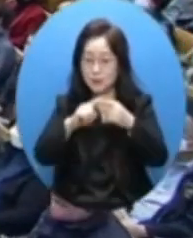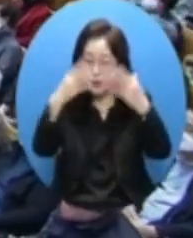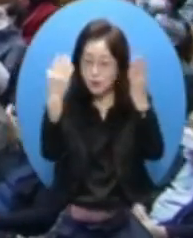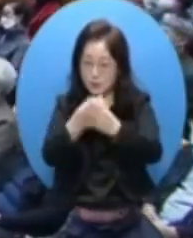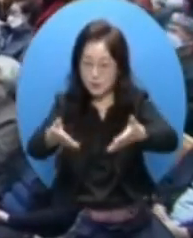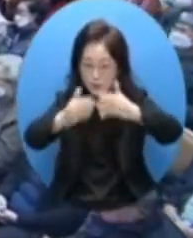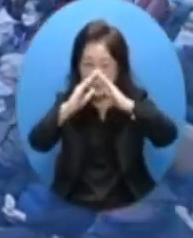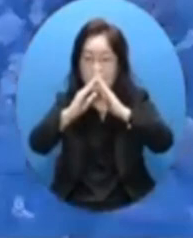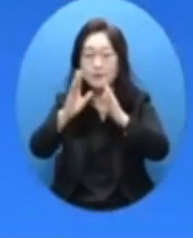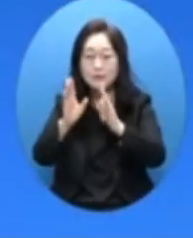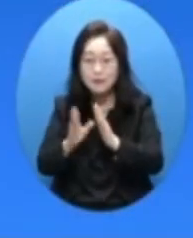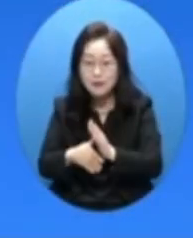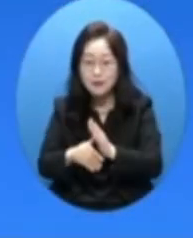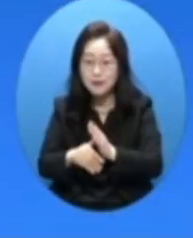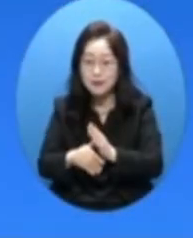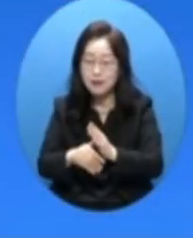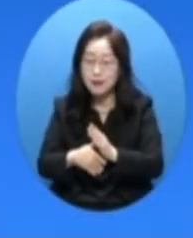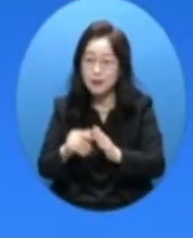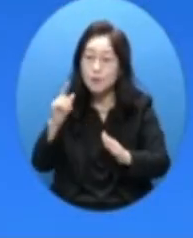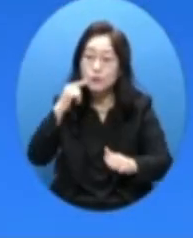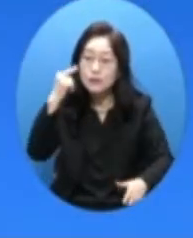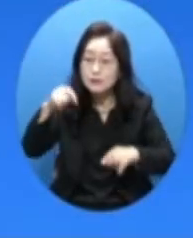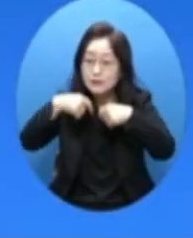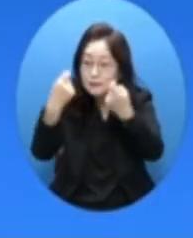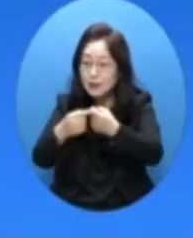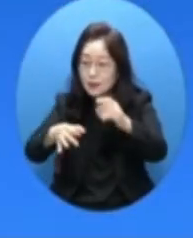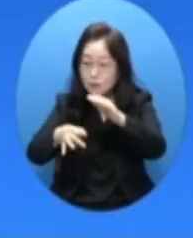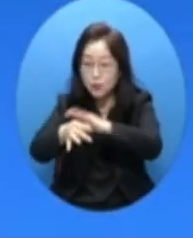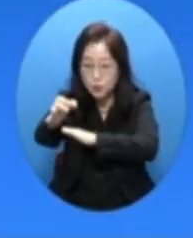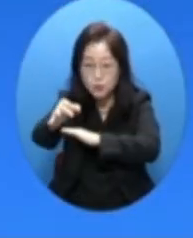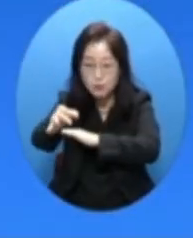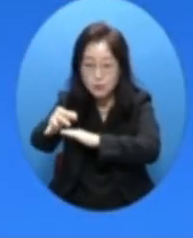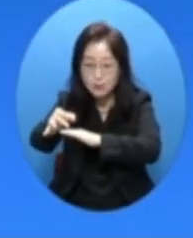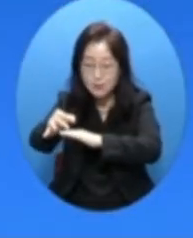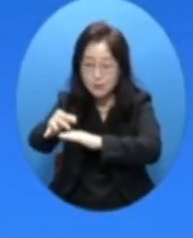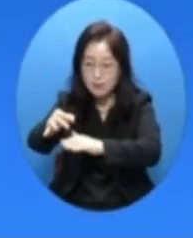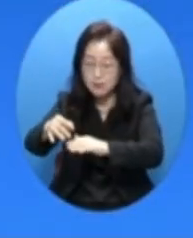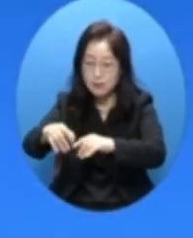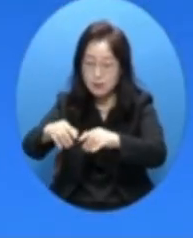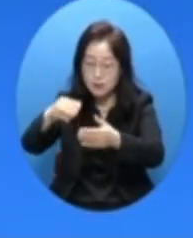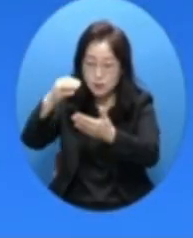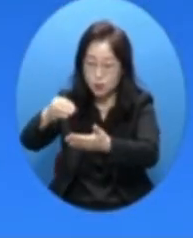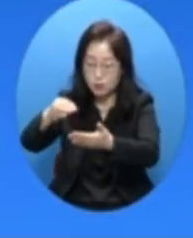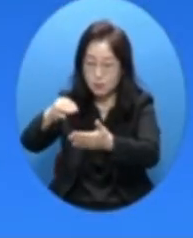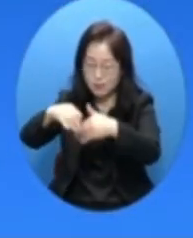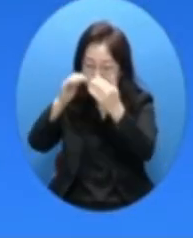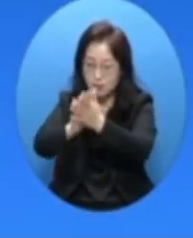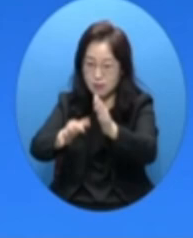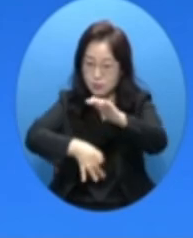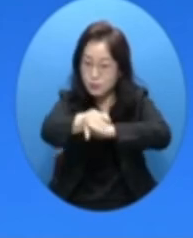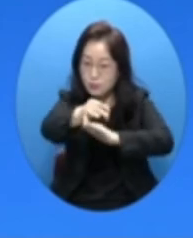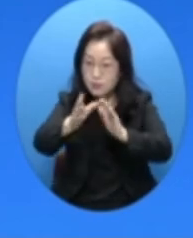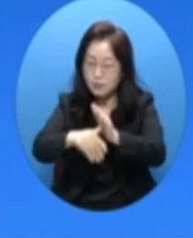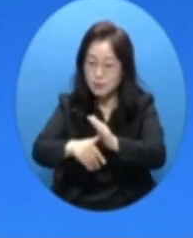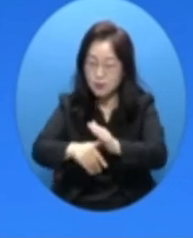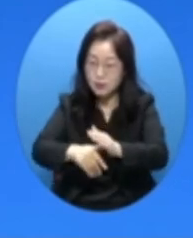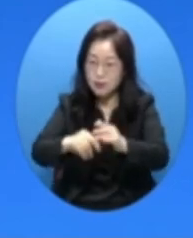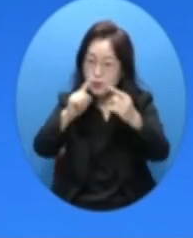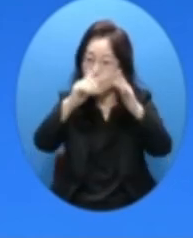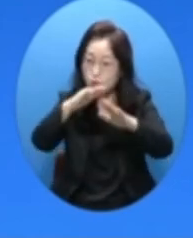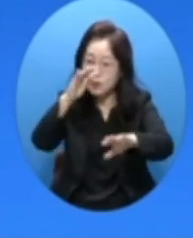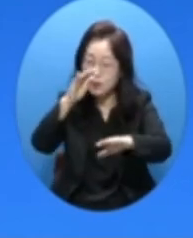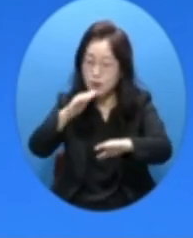괴가방으로 되었을 때 목사님이 자기 저 가구점 전체 다 팔아서 그걸 지었기 때문에 그의 소유권을